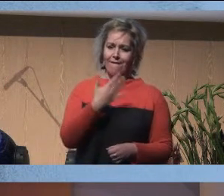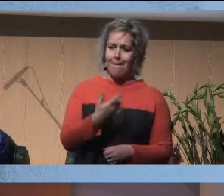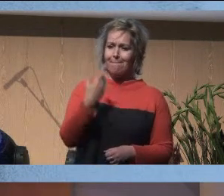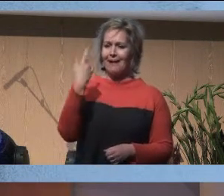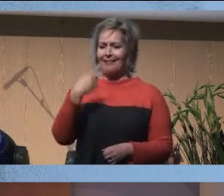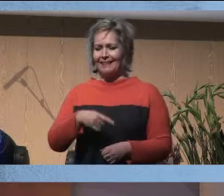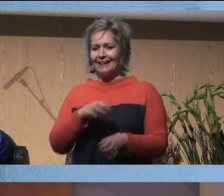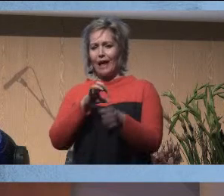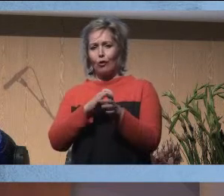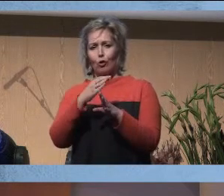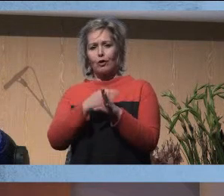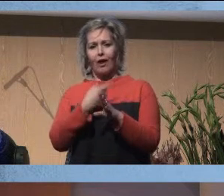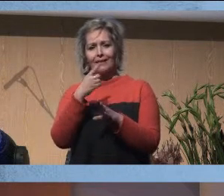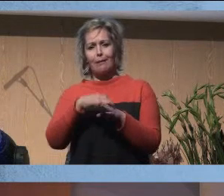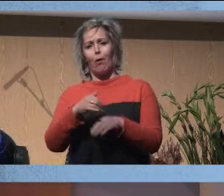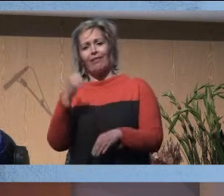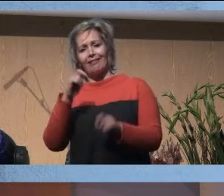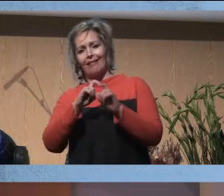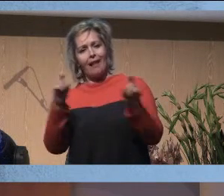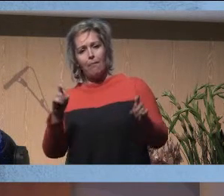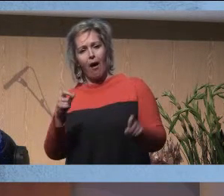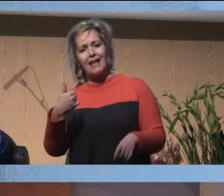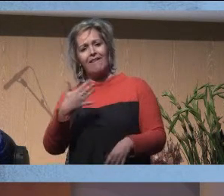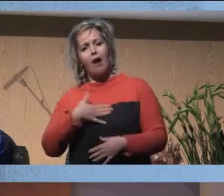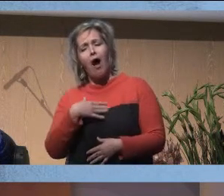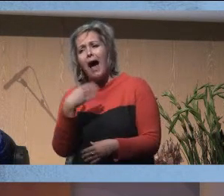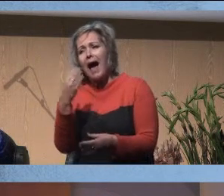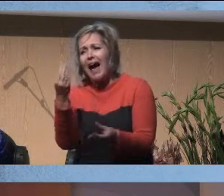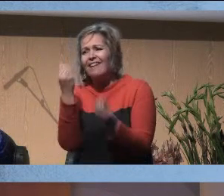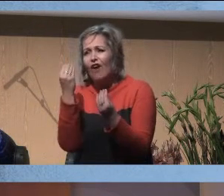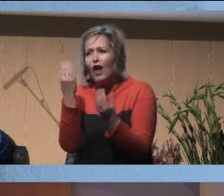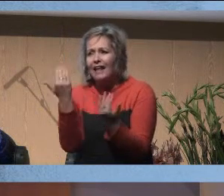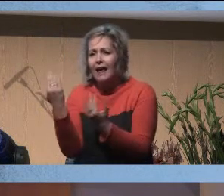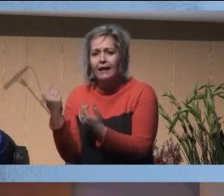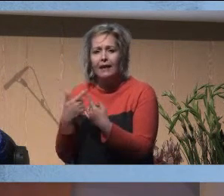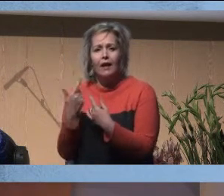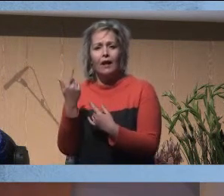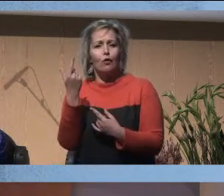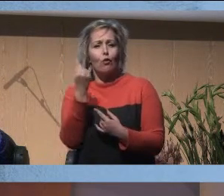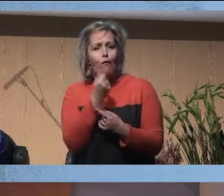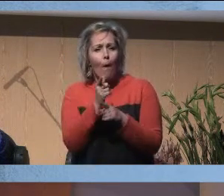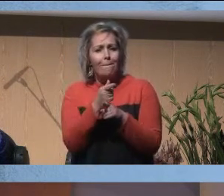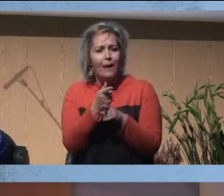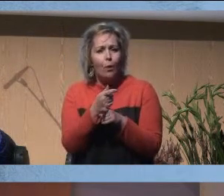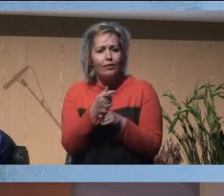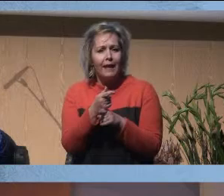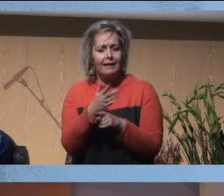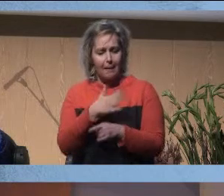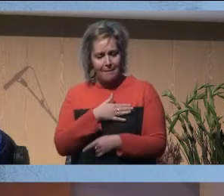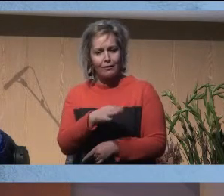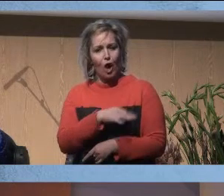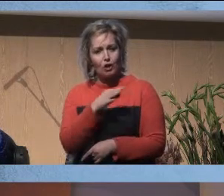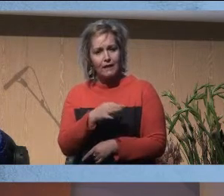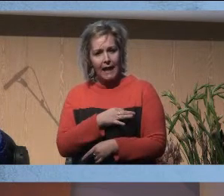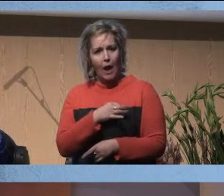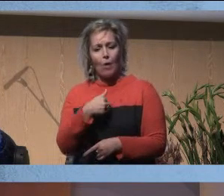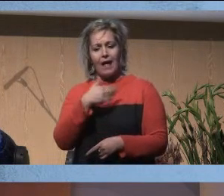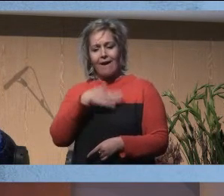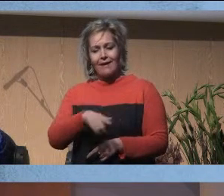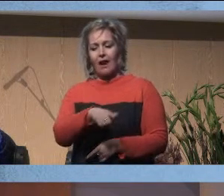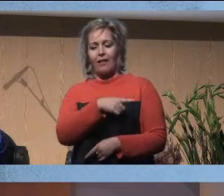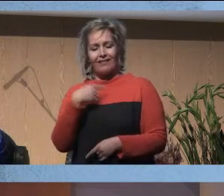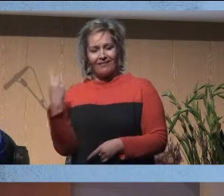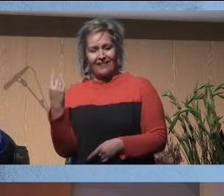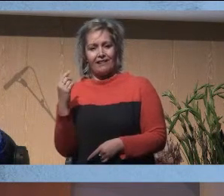til på dette temaet. Jeg vil ha erfaringer. Noen få piloter, dette er mitt ønske, og så vil jeg at vi